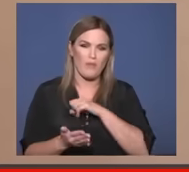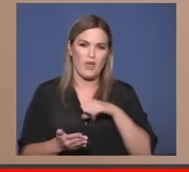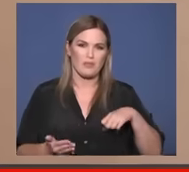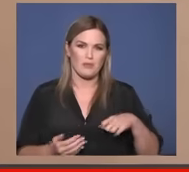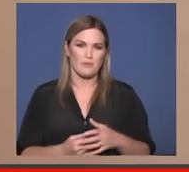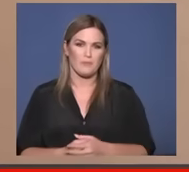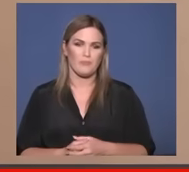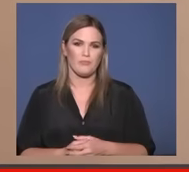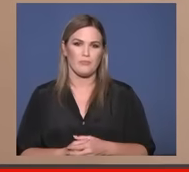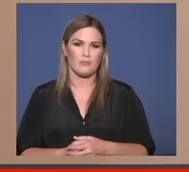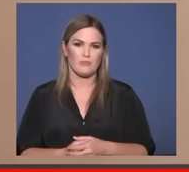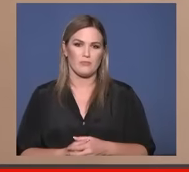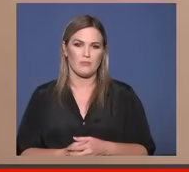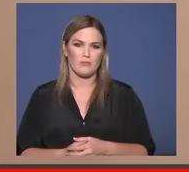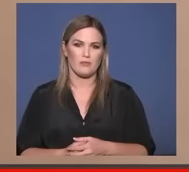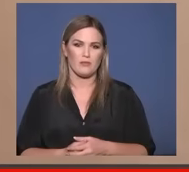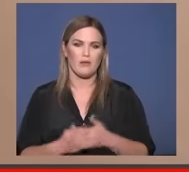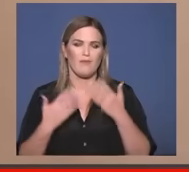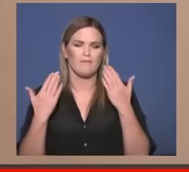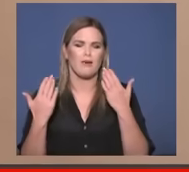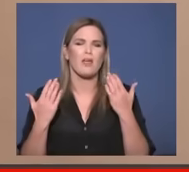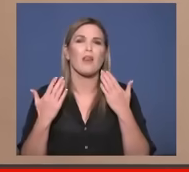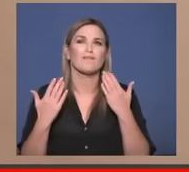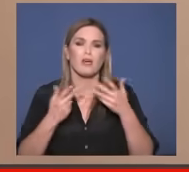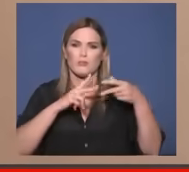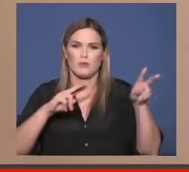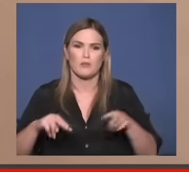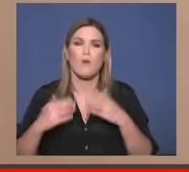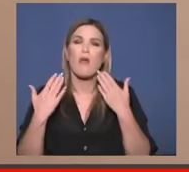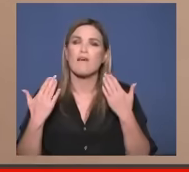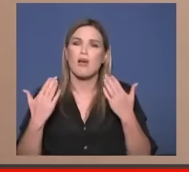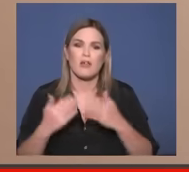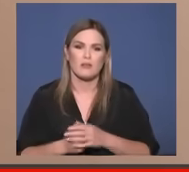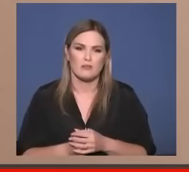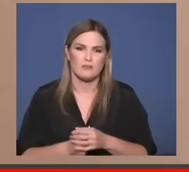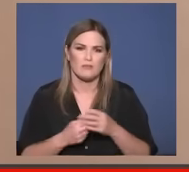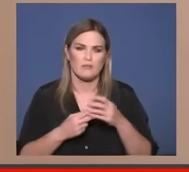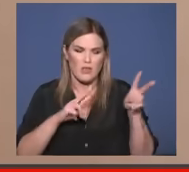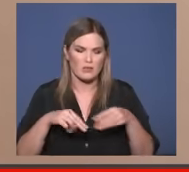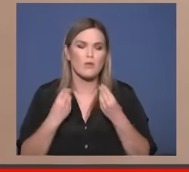הלוואי, הלוואי הם יחזרו, הלוואי, יחזרו טוב.